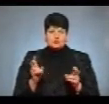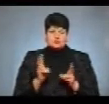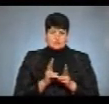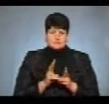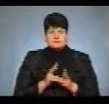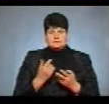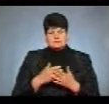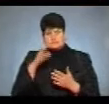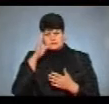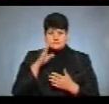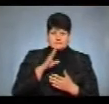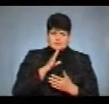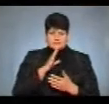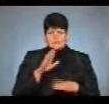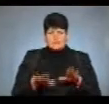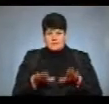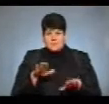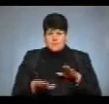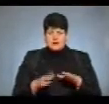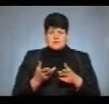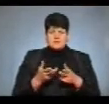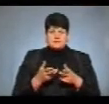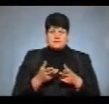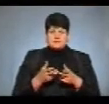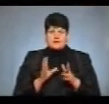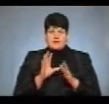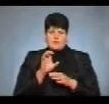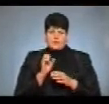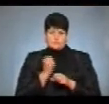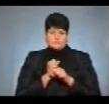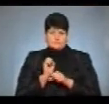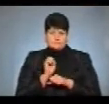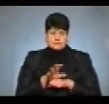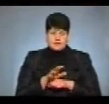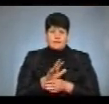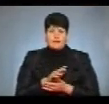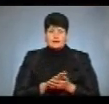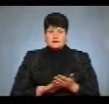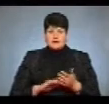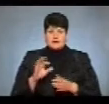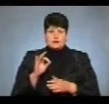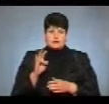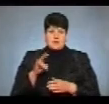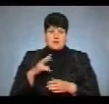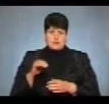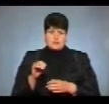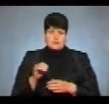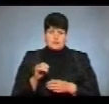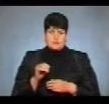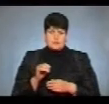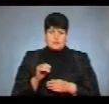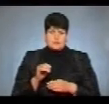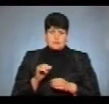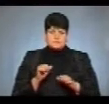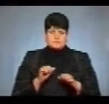Стать, приблизний вік, масу, дані про стерилізацію, завантажує фото. Далі справа за онлайн-модератором.